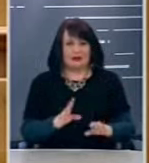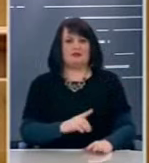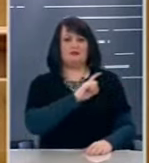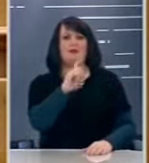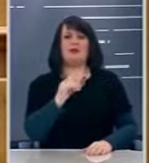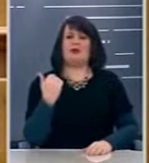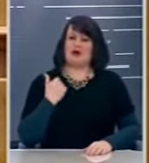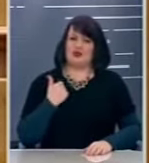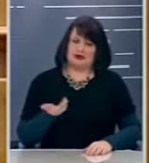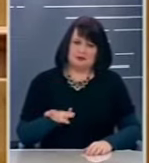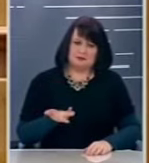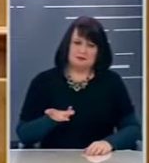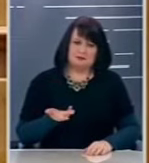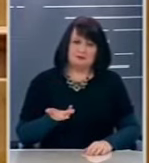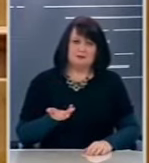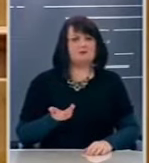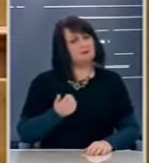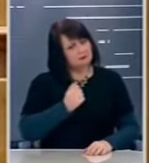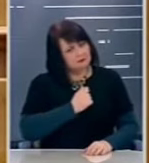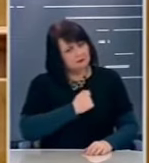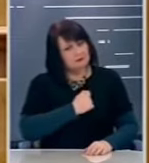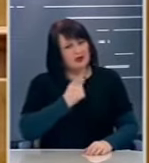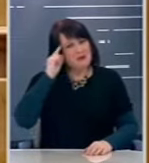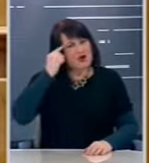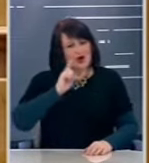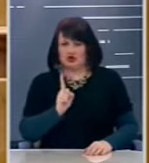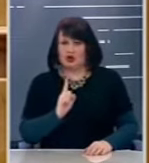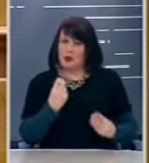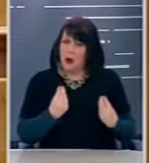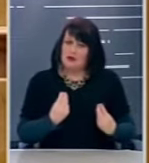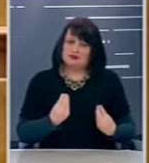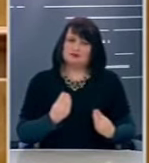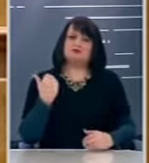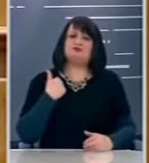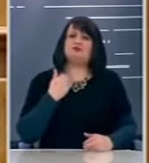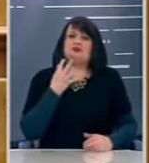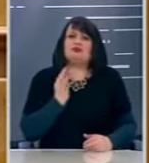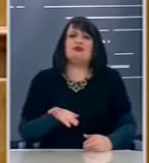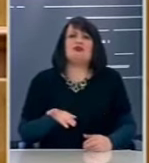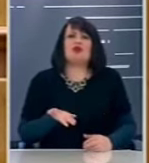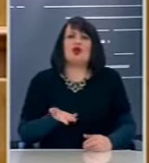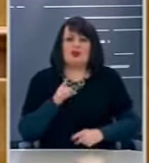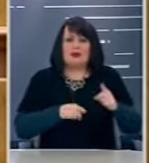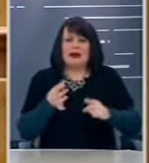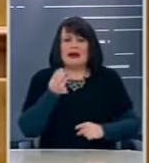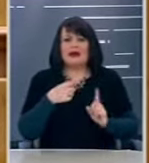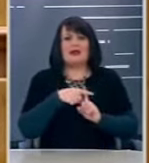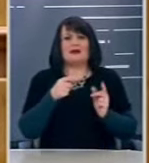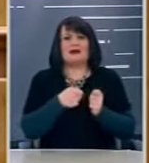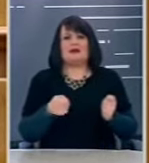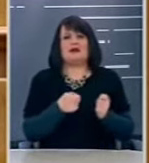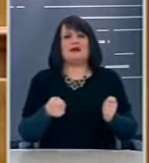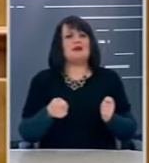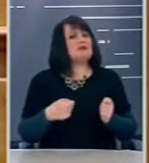λοιπόν κάποιος καλόπιστος, όχι κακόπιστος, για ποιο λόγο λοιπόν λένε κάποιοι ότι τα θετικά μέτρα θα